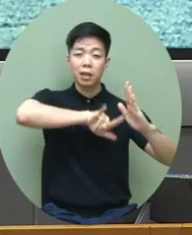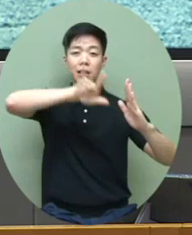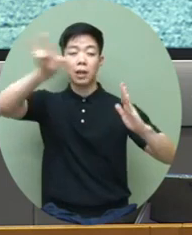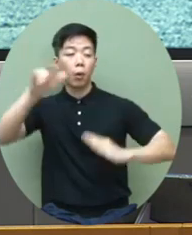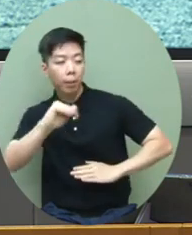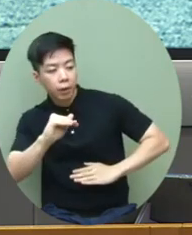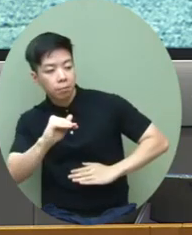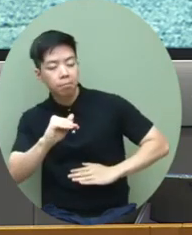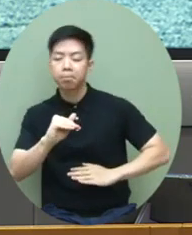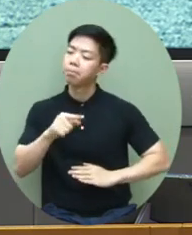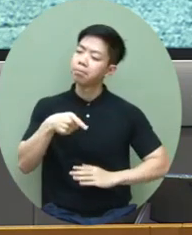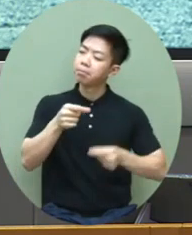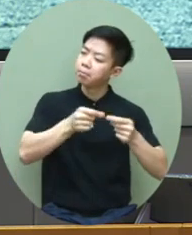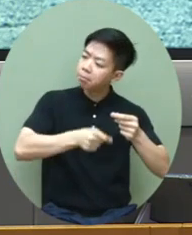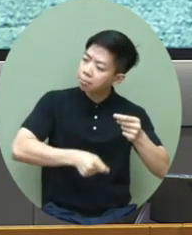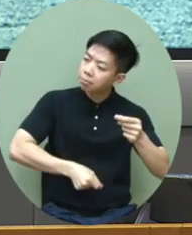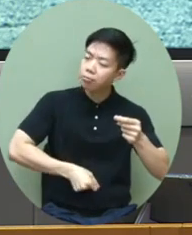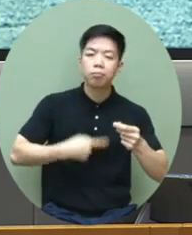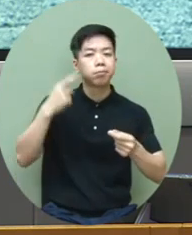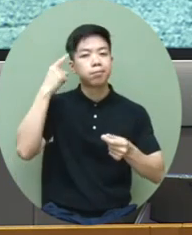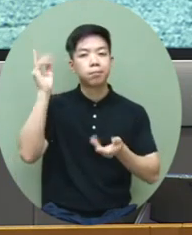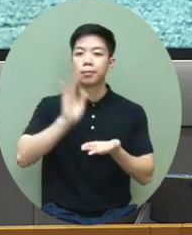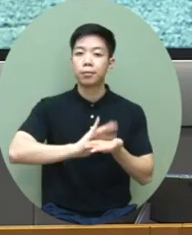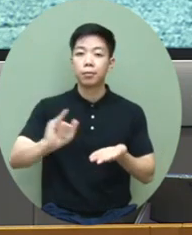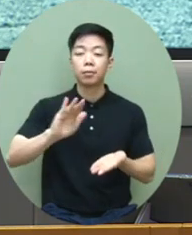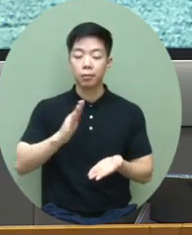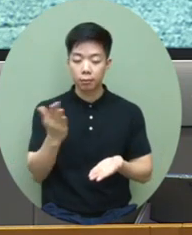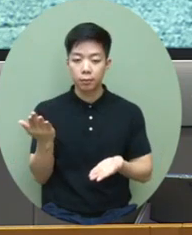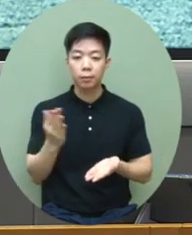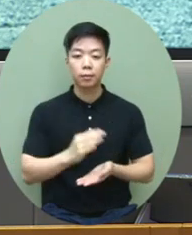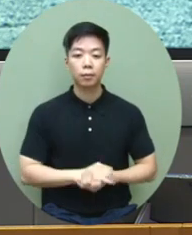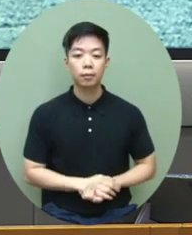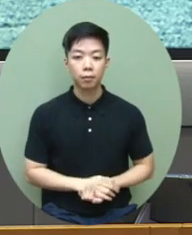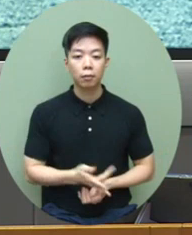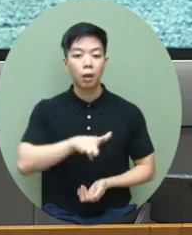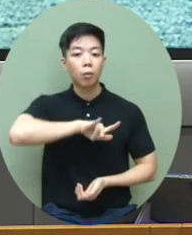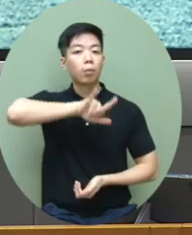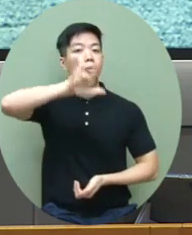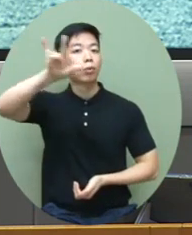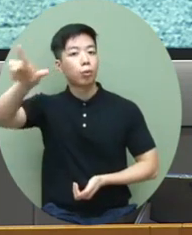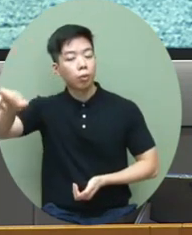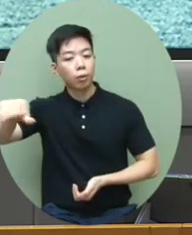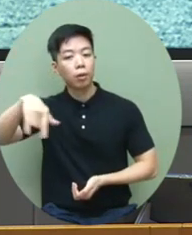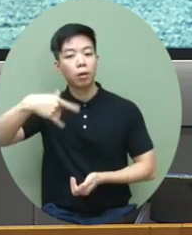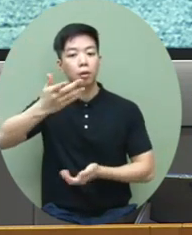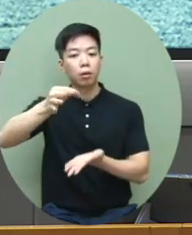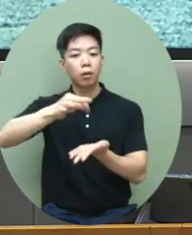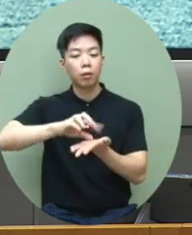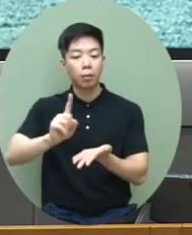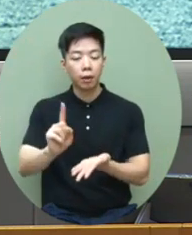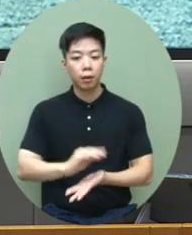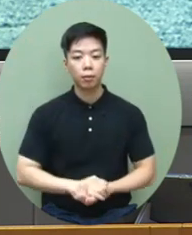我呢個細節咧，我自己都唔係話太清楚，不過都要睇翻佢要去嗰個地方嗰個要求嗰陣